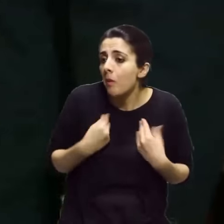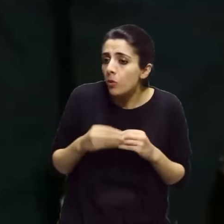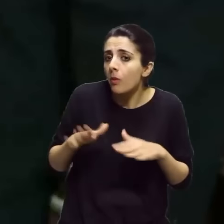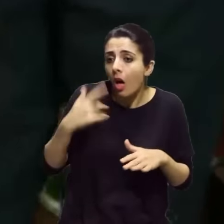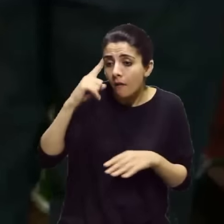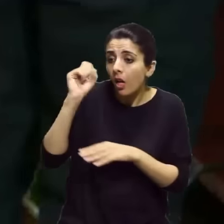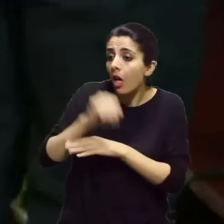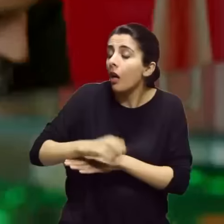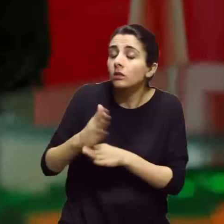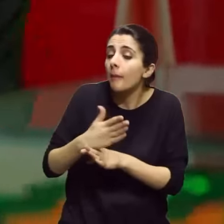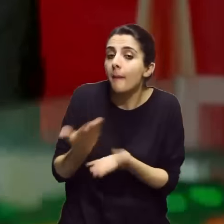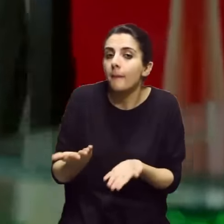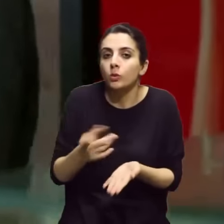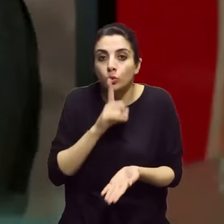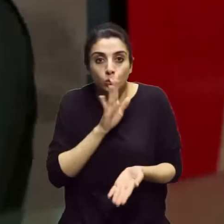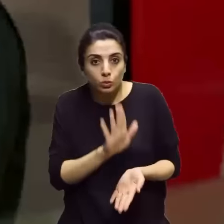burayı niye iyiliyorum ki? Şşşt.